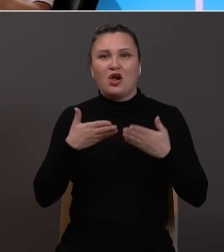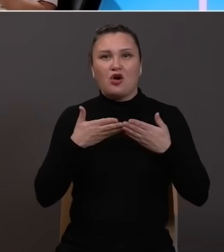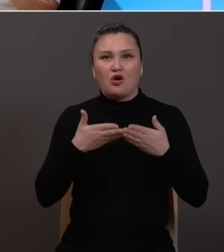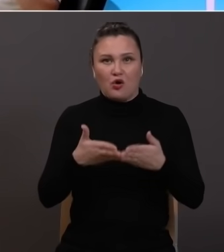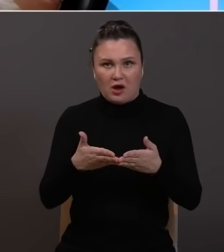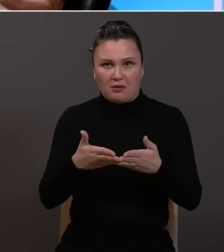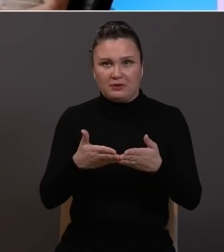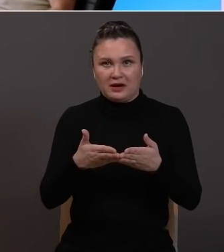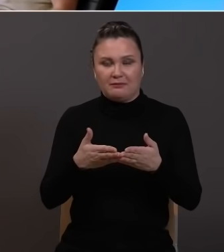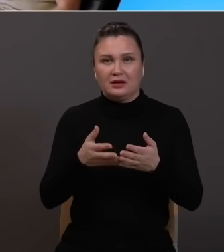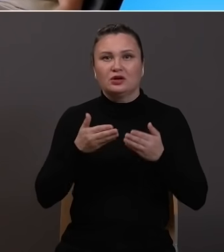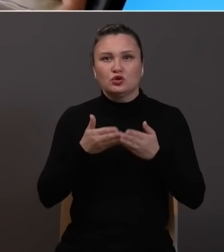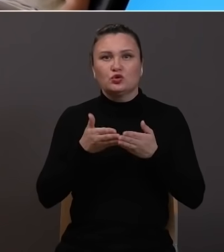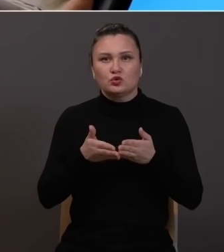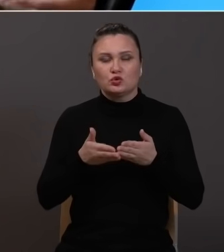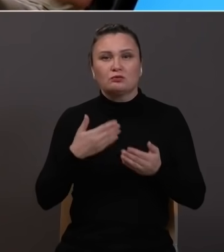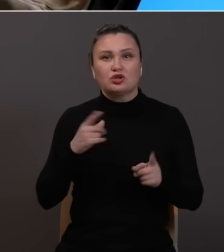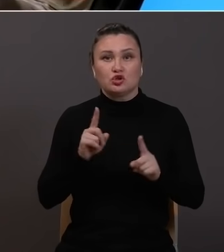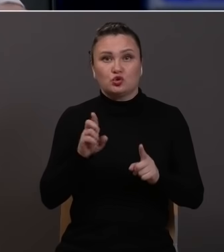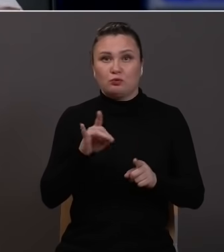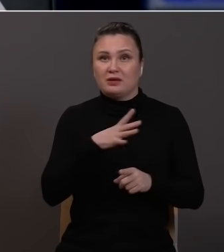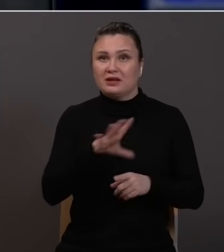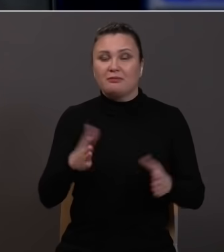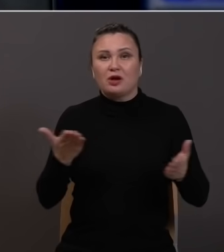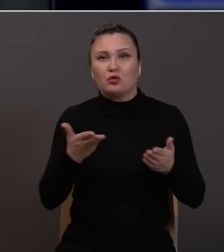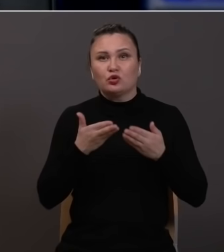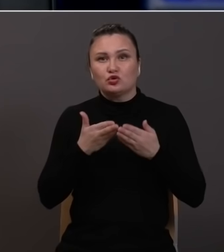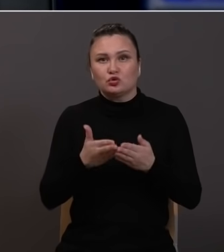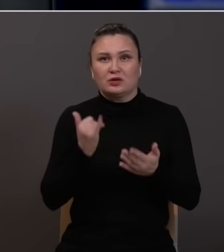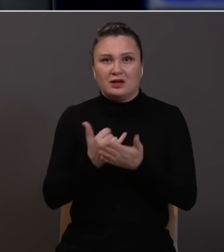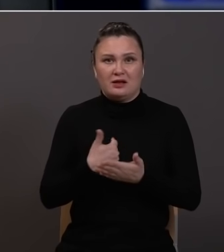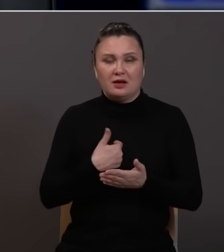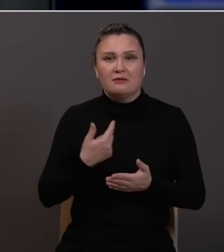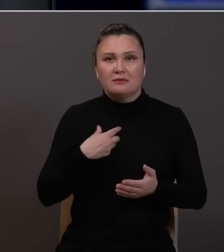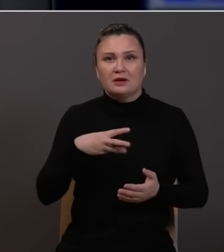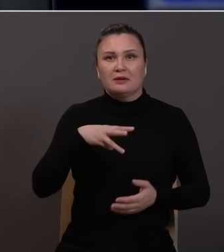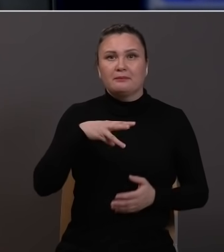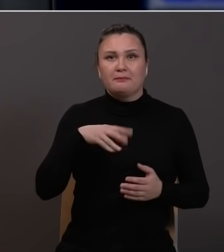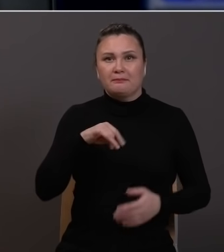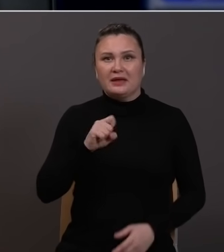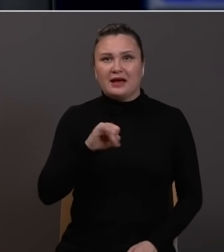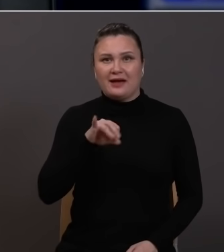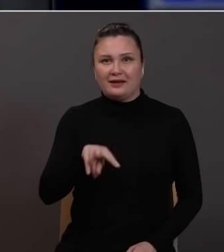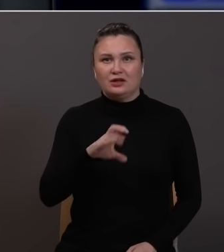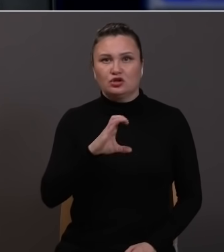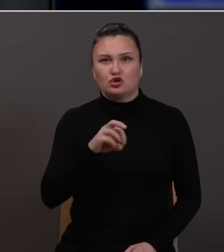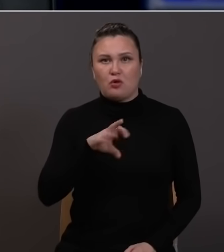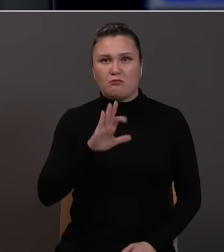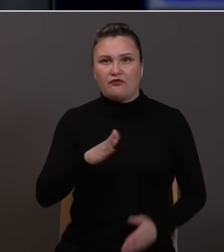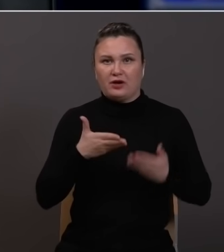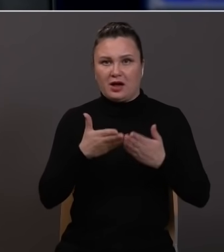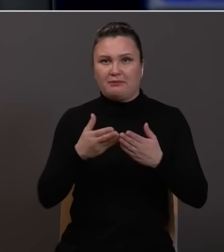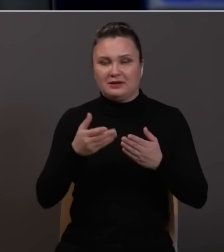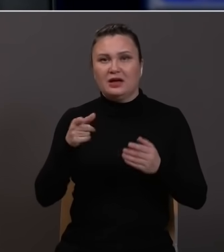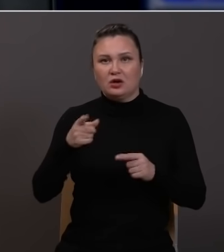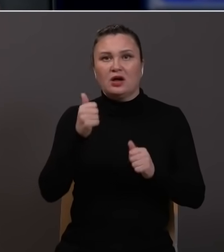кораблями. Судно, опять же, мы для того, чтобы это не было какое-то судно под нас, судно «Михаил Сомов», которое ежегодно